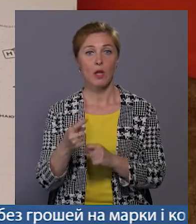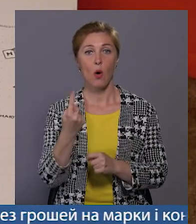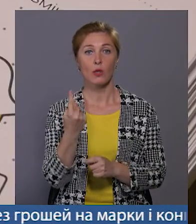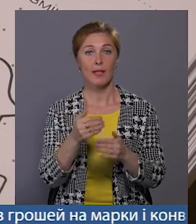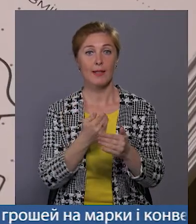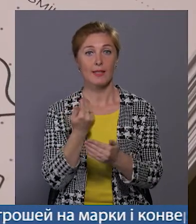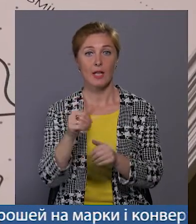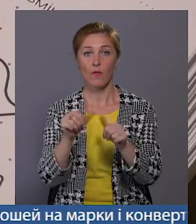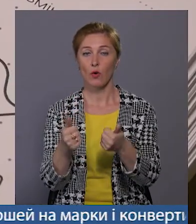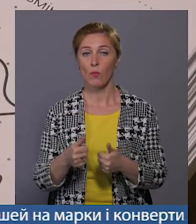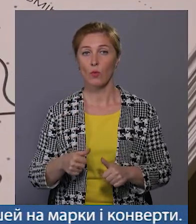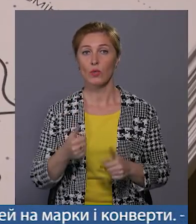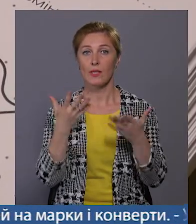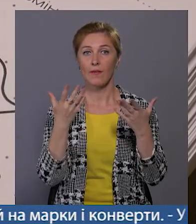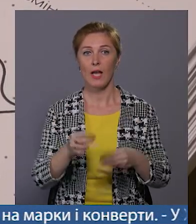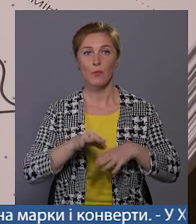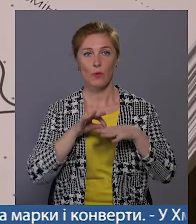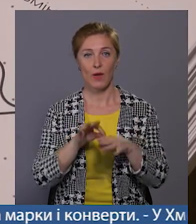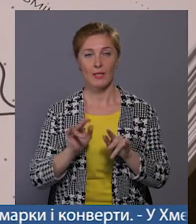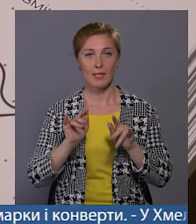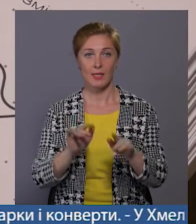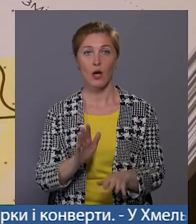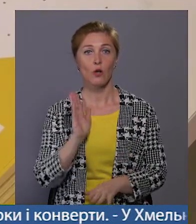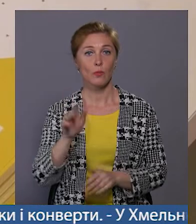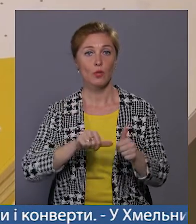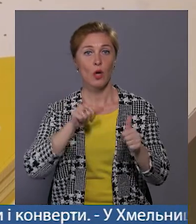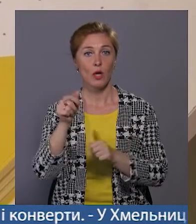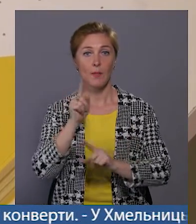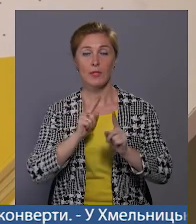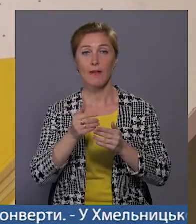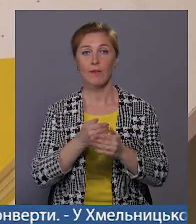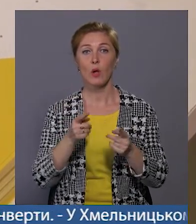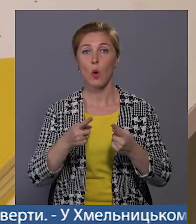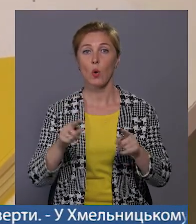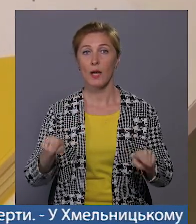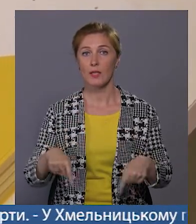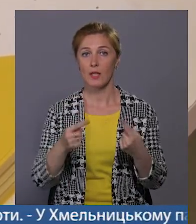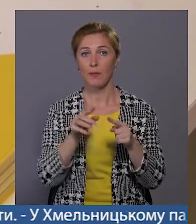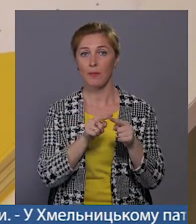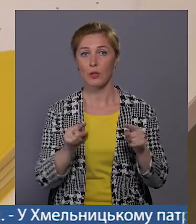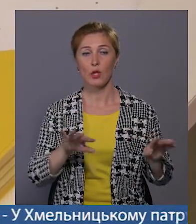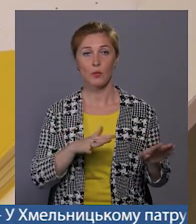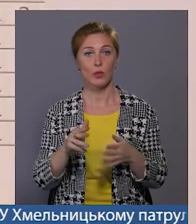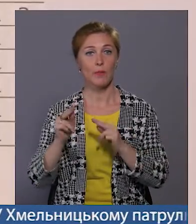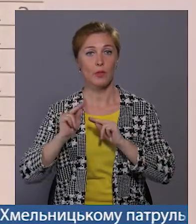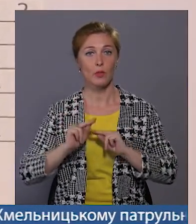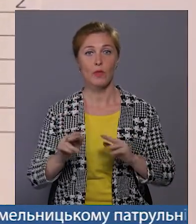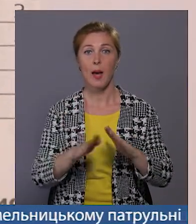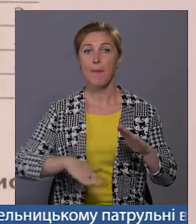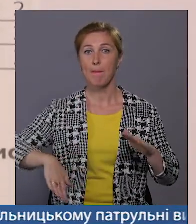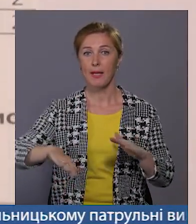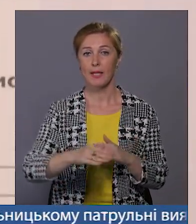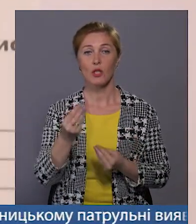них формується безпосередньо в день проведення EdCamp-у. Буде й окрема сесія від організаторів. Під час події працюватимуть дискусійні майданчики,